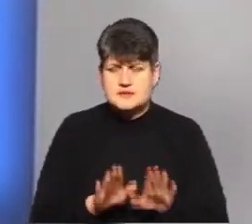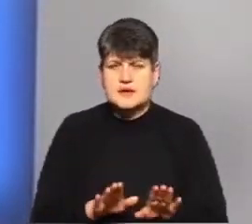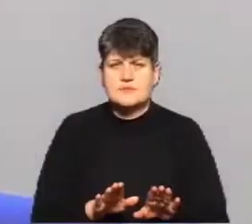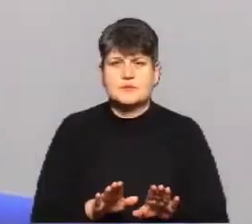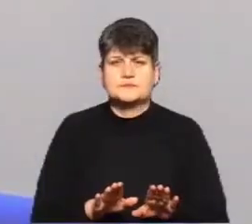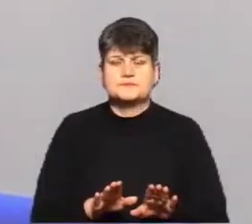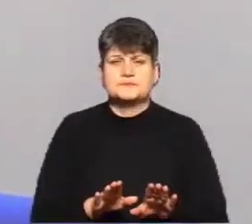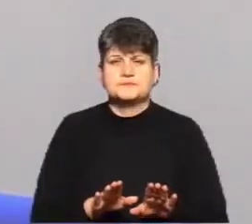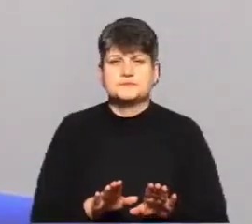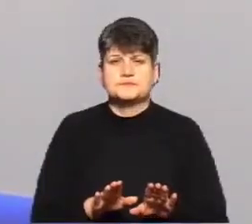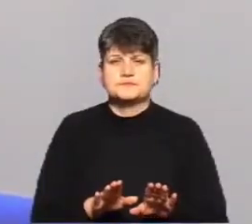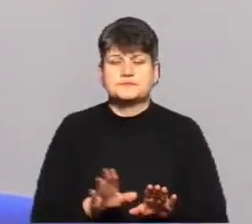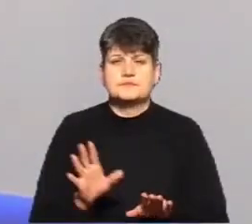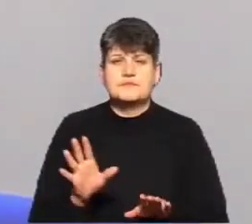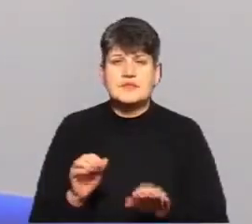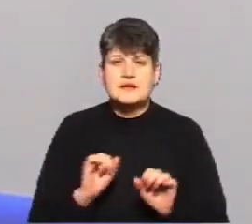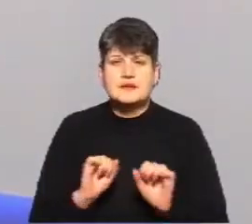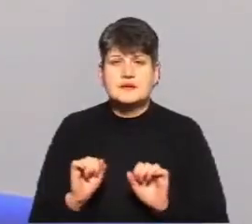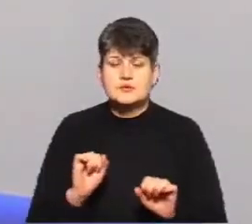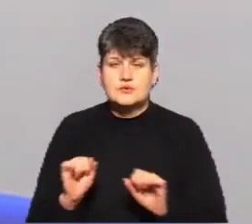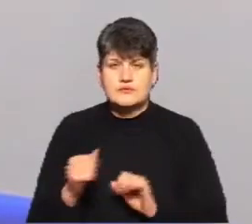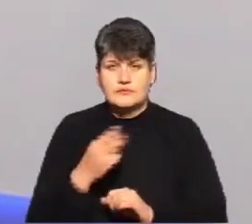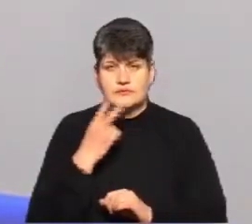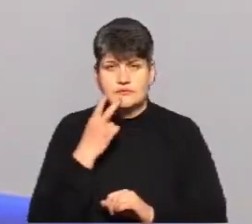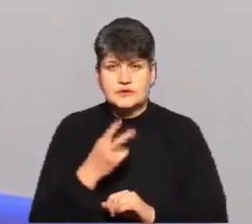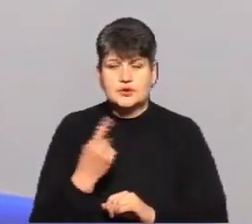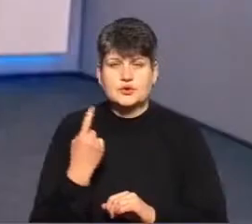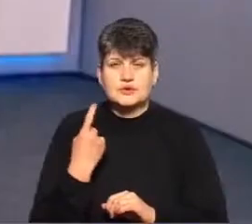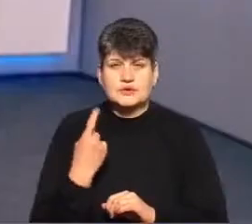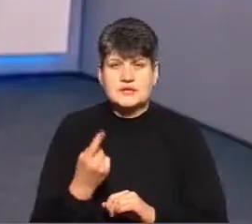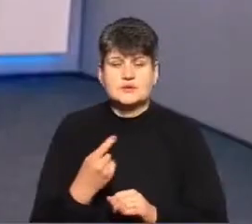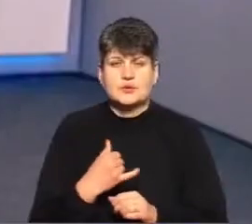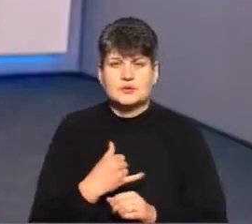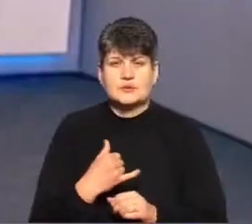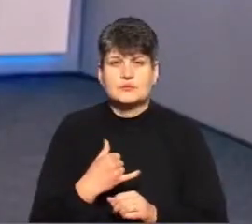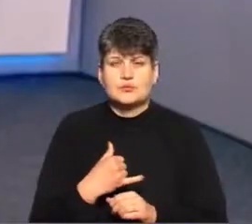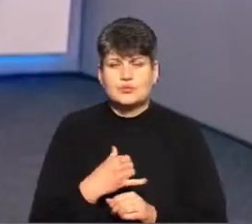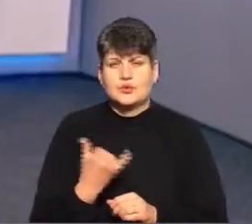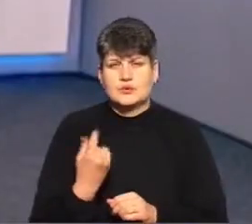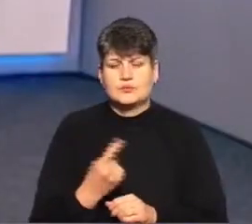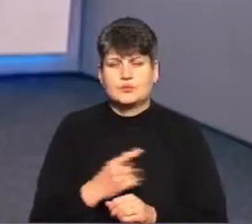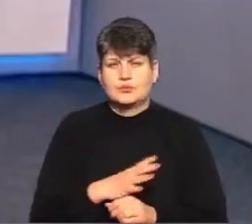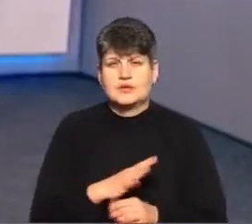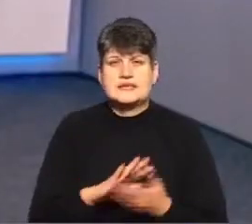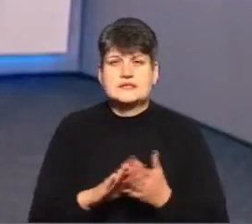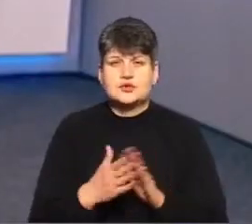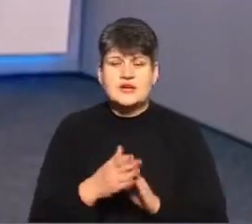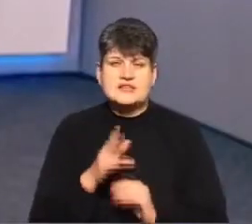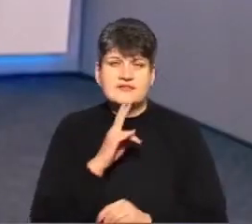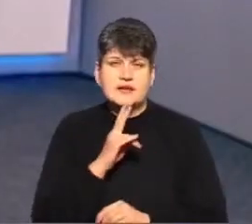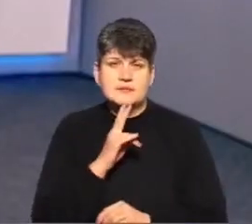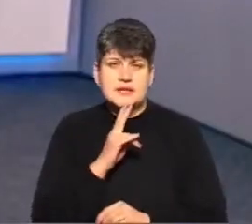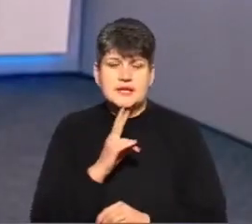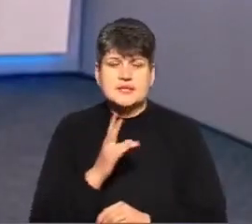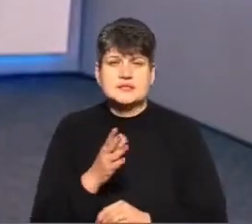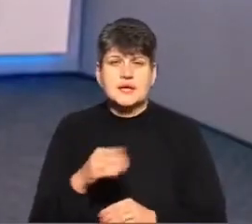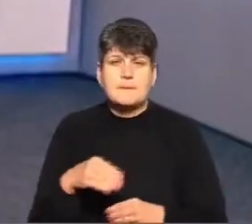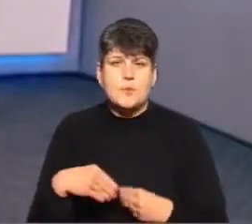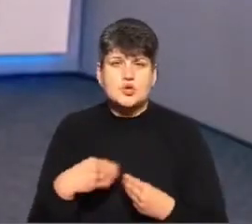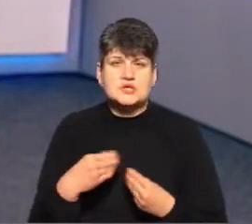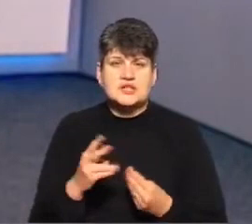все координується. Видно, що, наприклад, у нас була така ситуація, у Кременці кременецький постачальник не